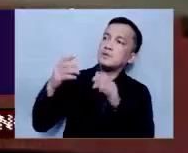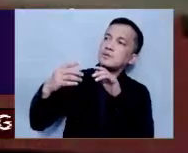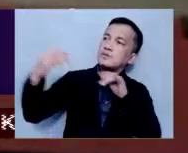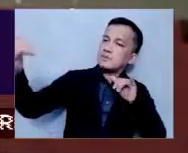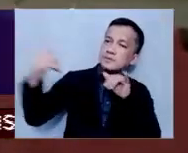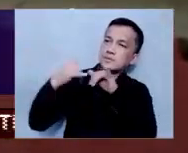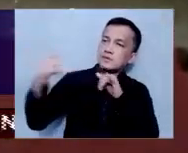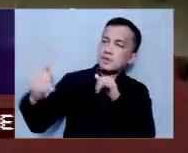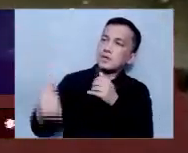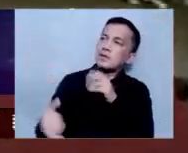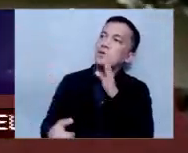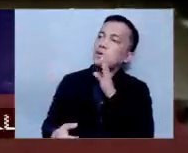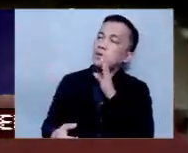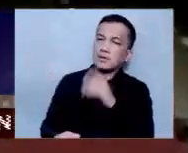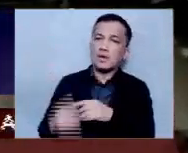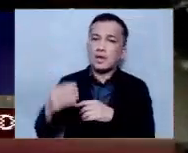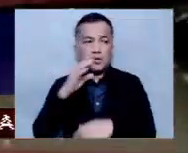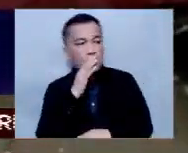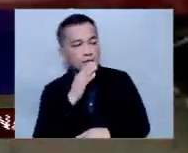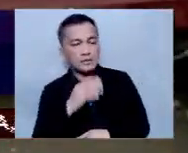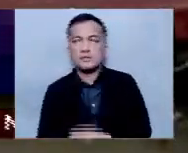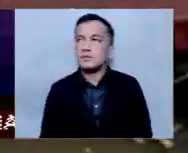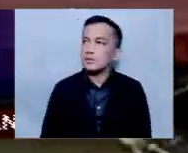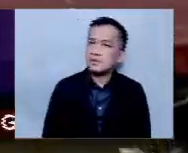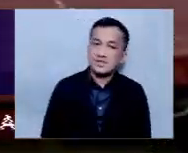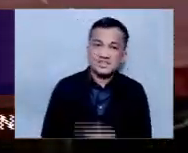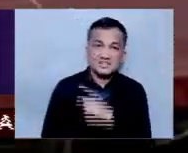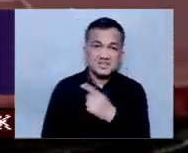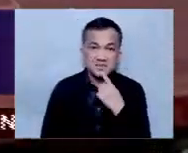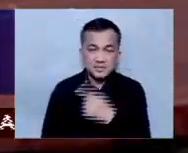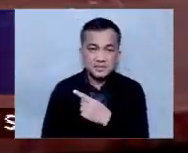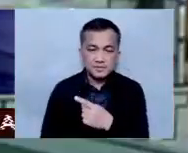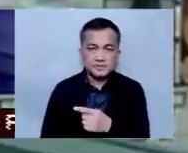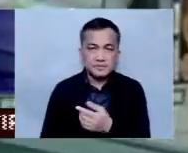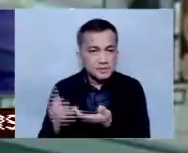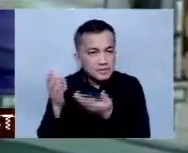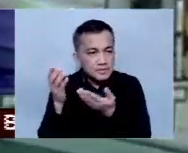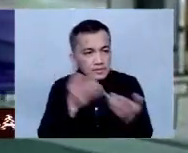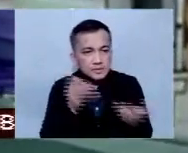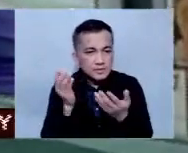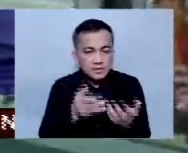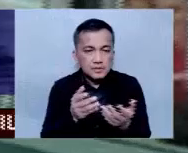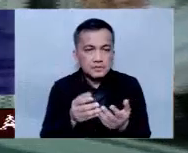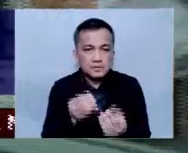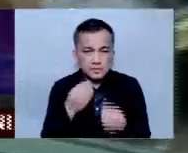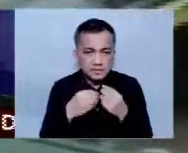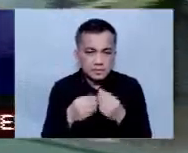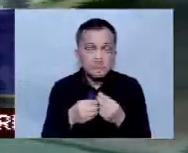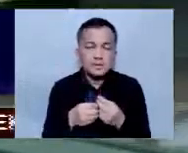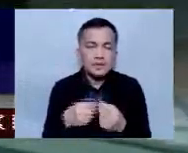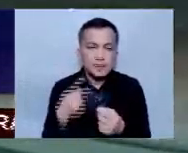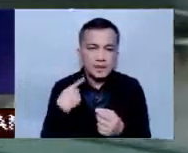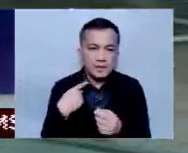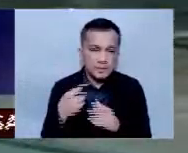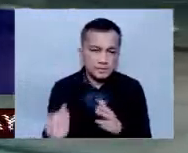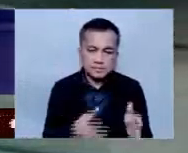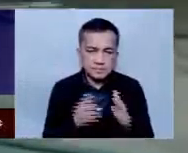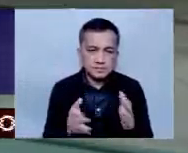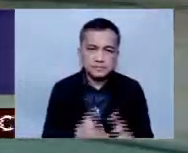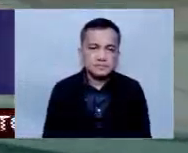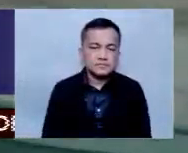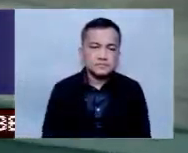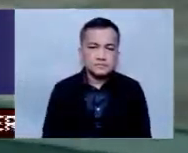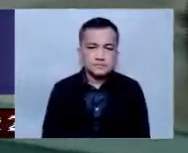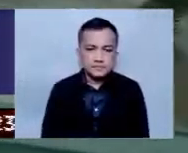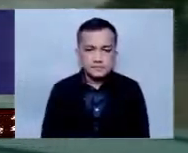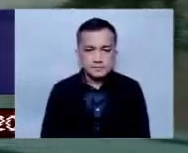ako marinig. Sabi niya, on the way na daw yung mga pagkain, tubig, pinaayos na lang nila. Kasi ngayon din, kulang